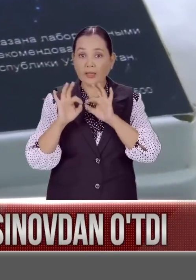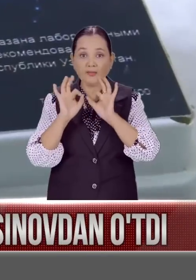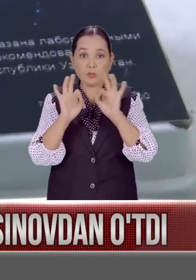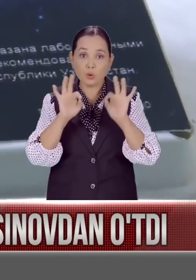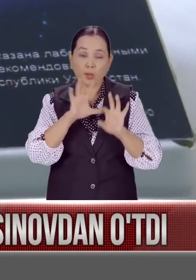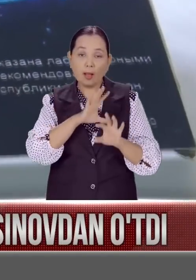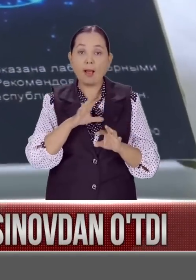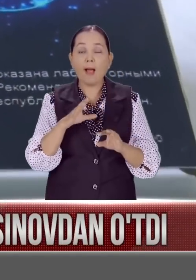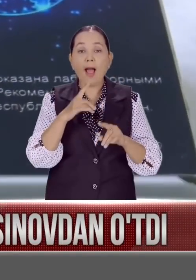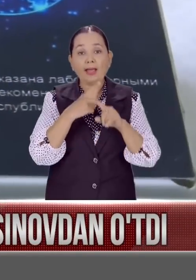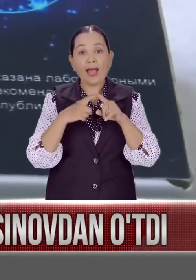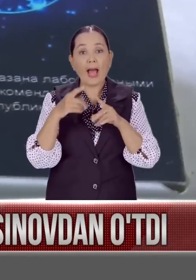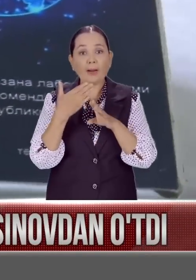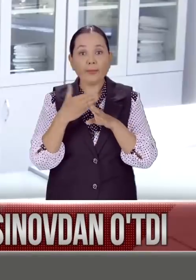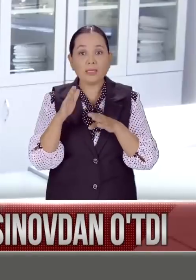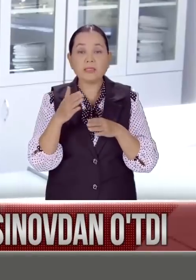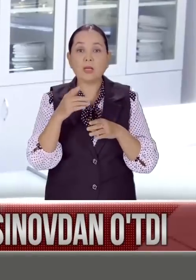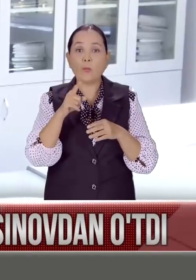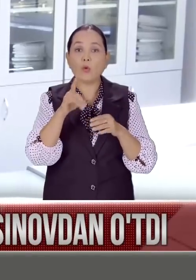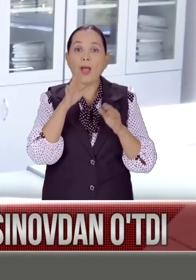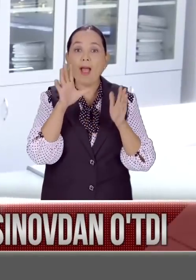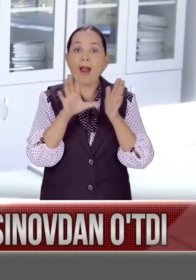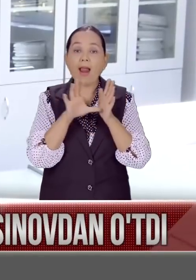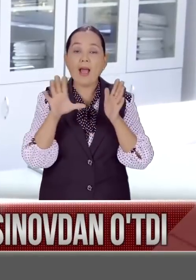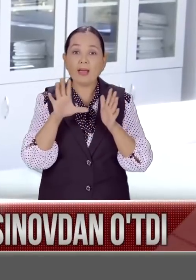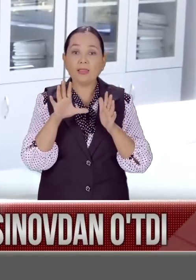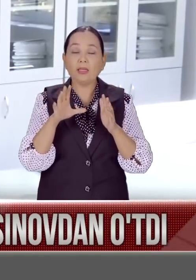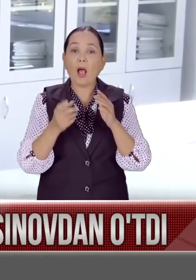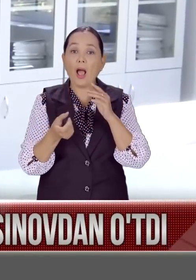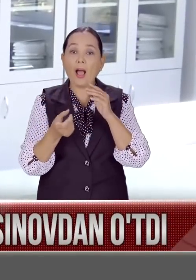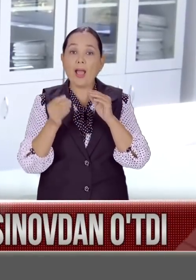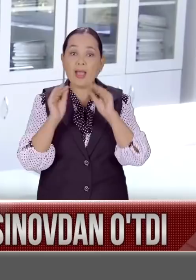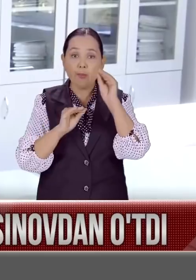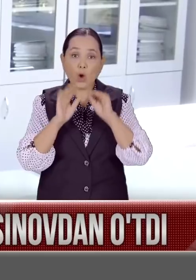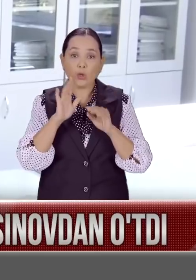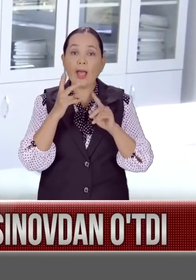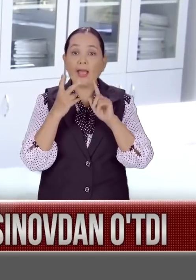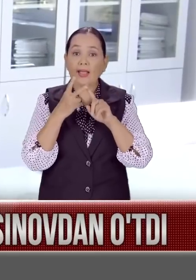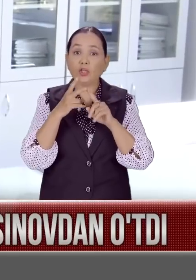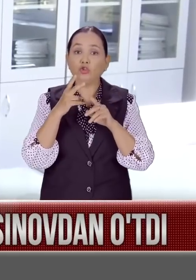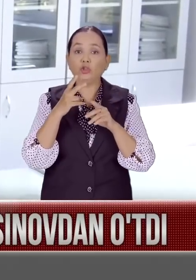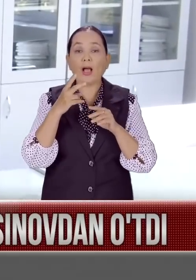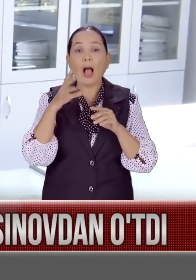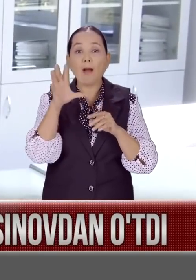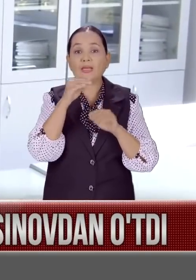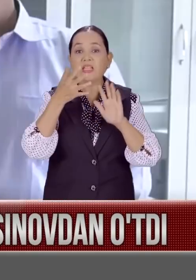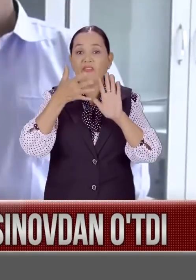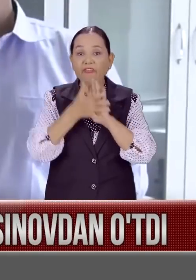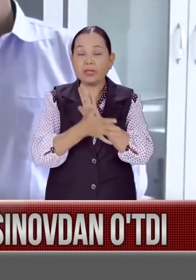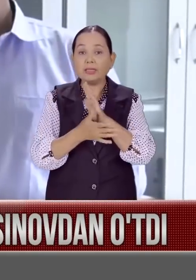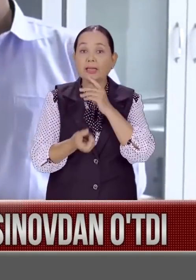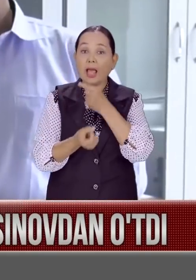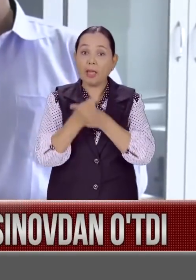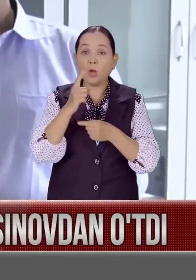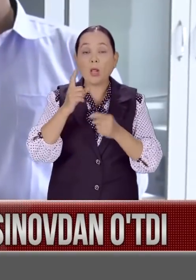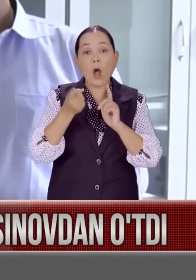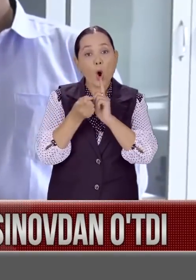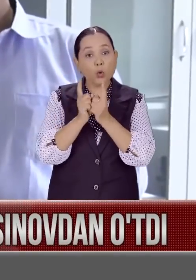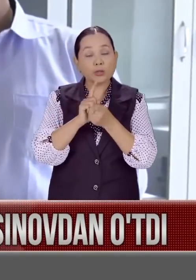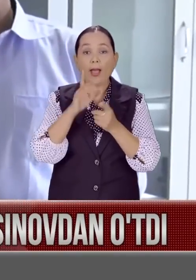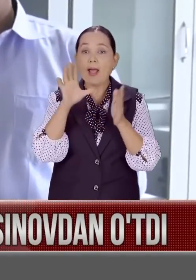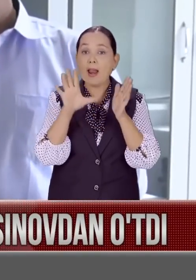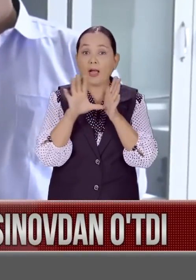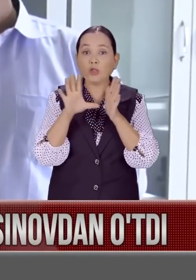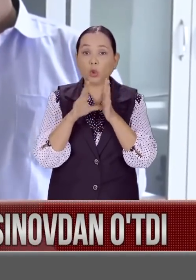batafsil so'zlab berdi. Yarim qismi buni elektronikadan iborat bo'lsa, ikkinchi qismi hammasi filtrlardan iborat. Strukturasi